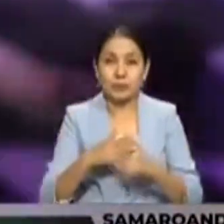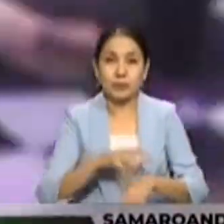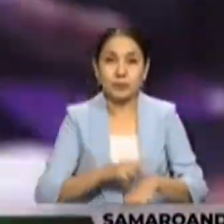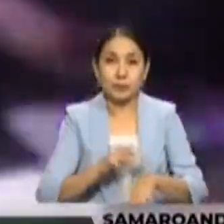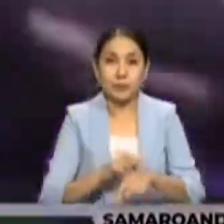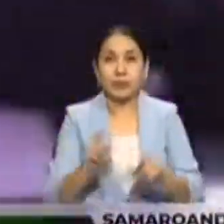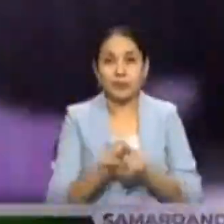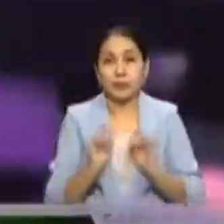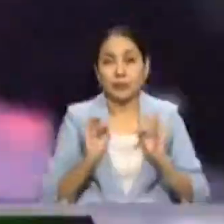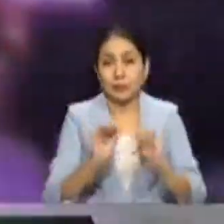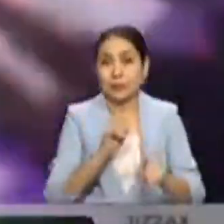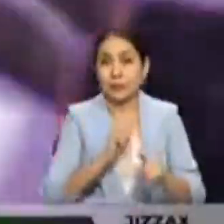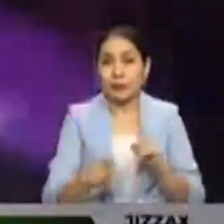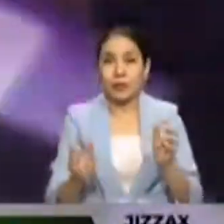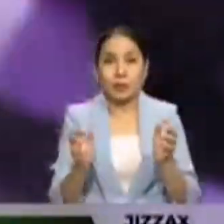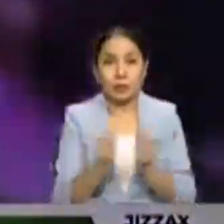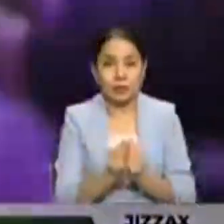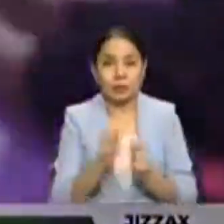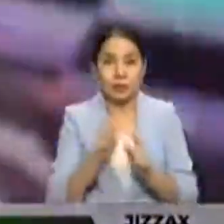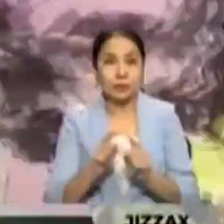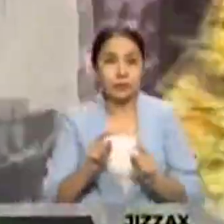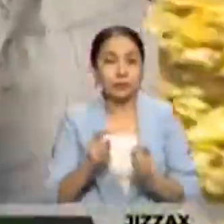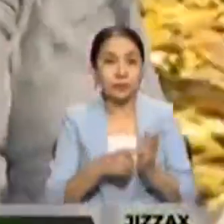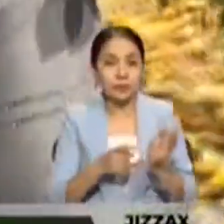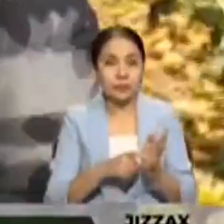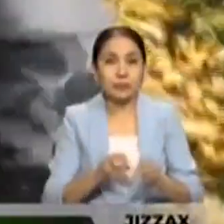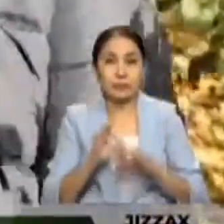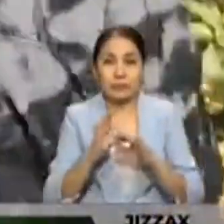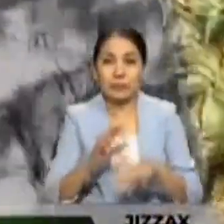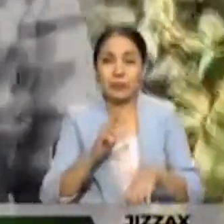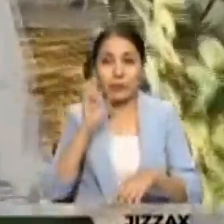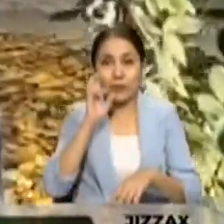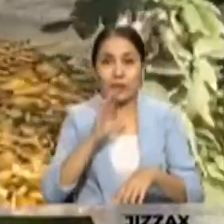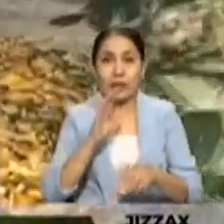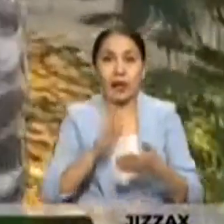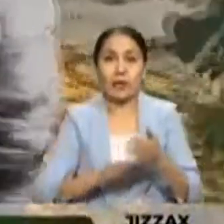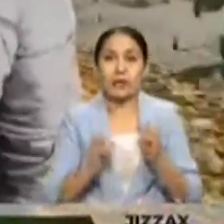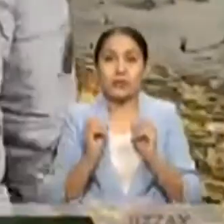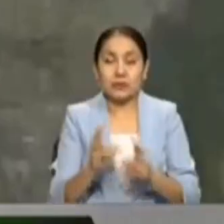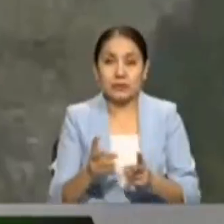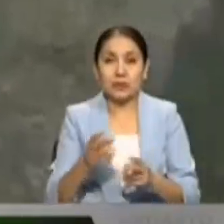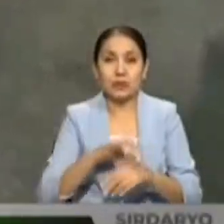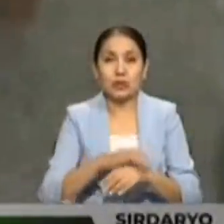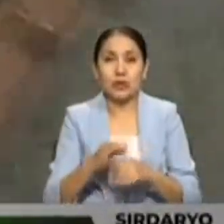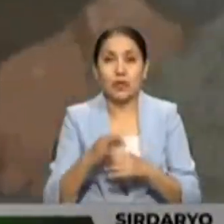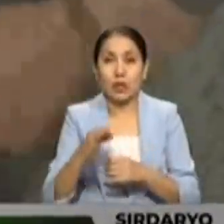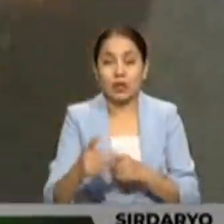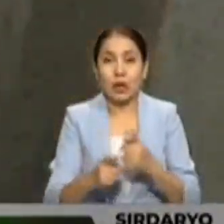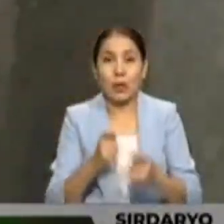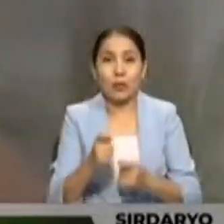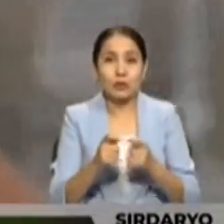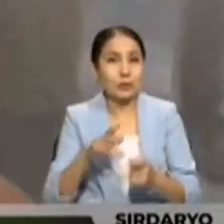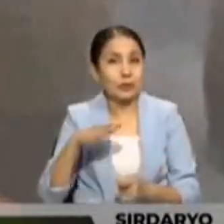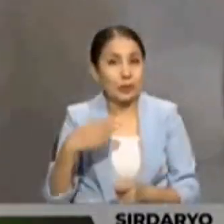kimsalarni darhol aniqlab, keskin choralar ko'rmoqdalar. Xususan Davlat xavfsizlik xizmati, Toshkent viloyati boshqarmasi